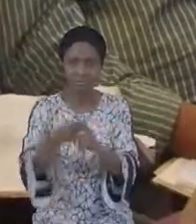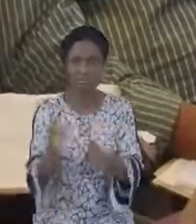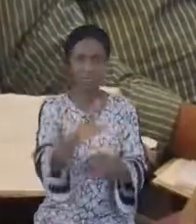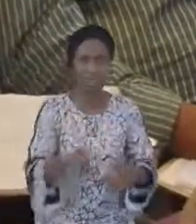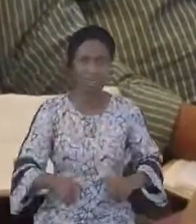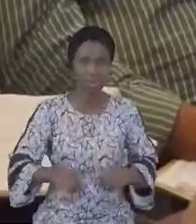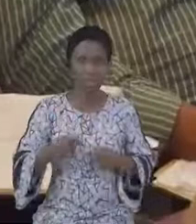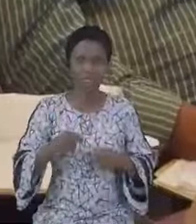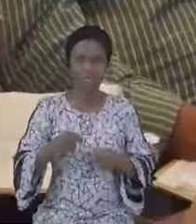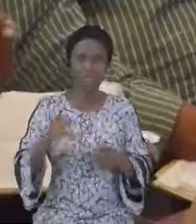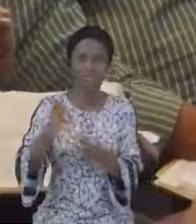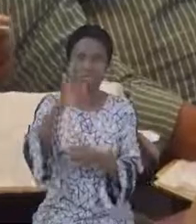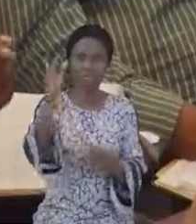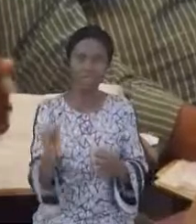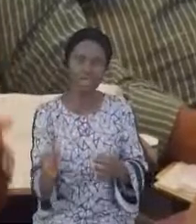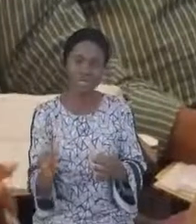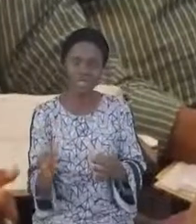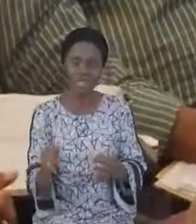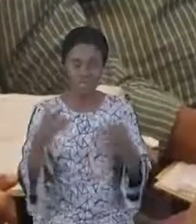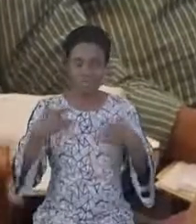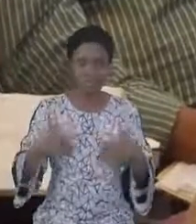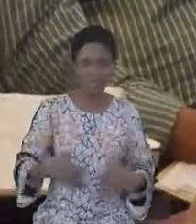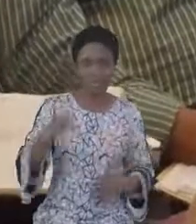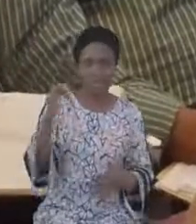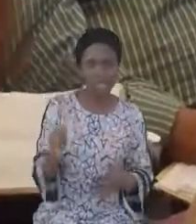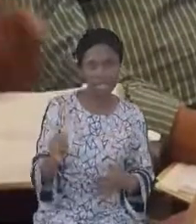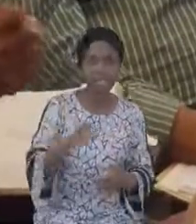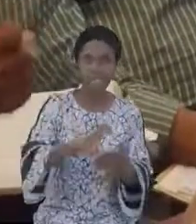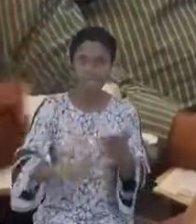Spirituellement, c'est ôté. Physiquement, c'est ôté.